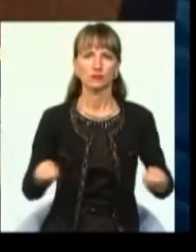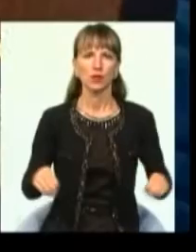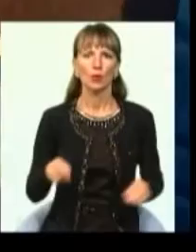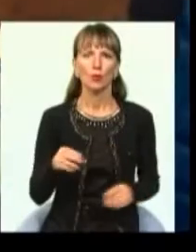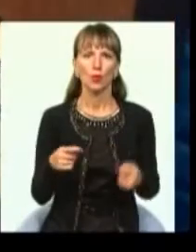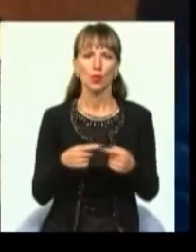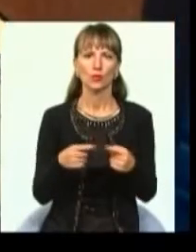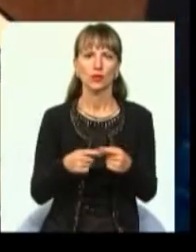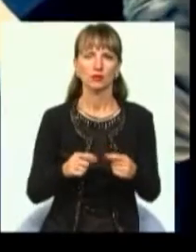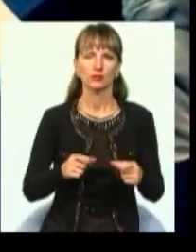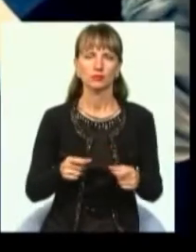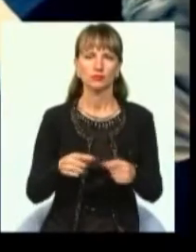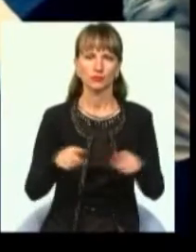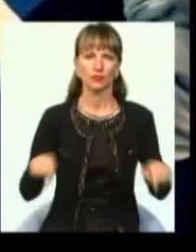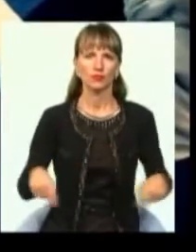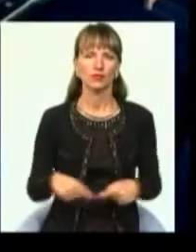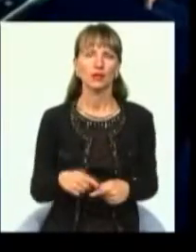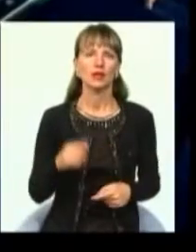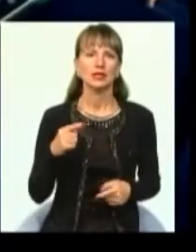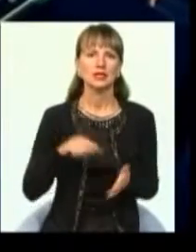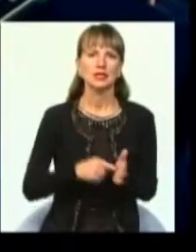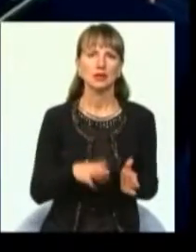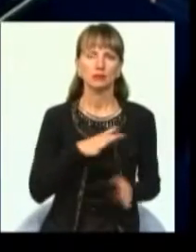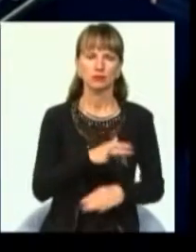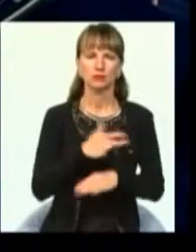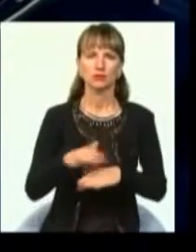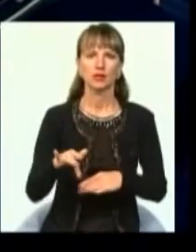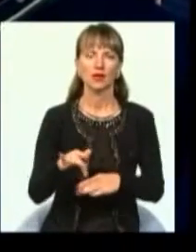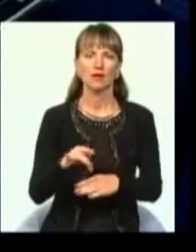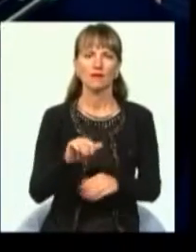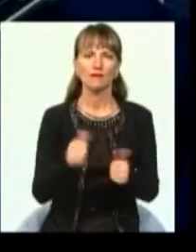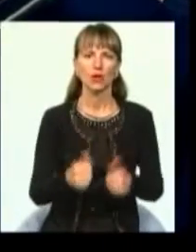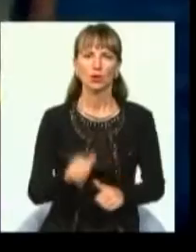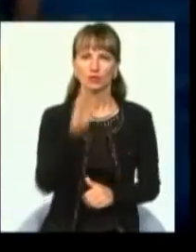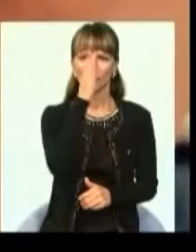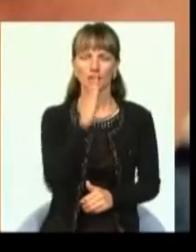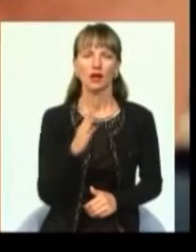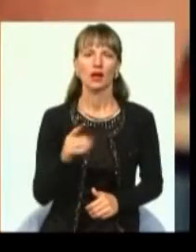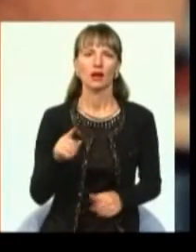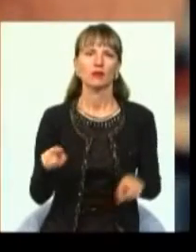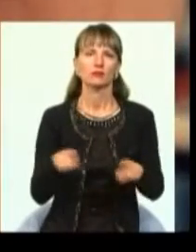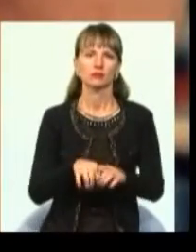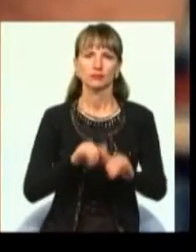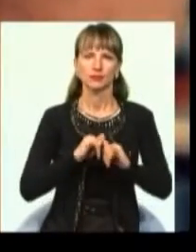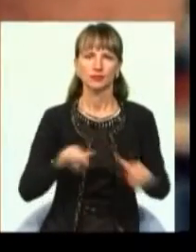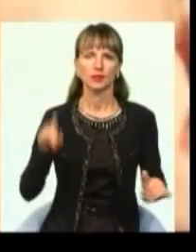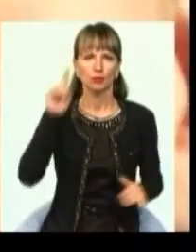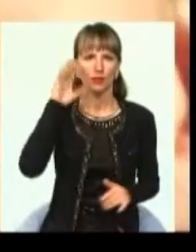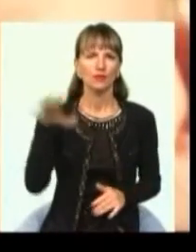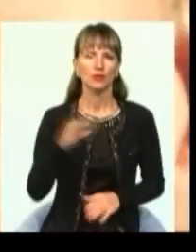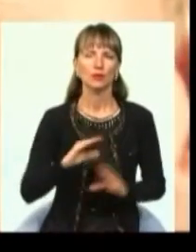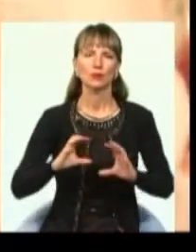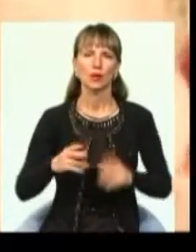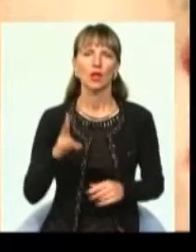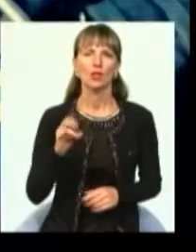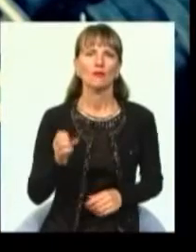кутах шахівниці. Метою гри було знищити фігурки противника. Така гра швидко набувала популярності по всьому світу. Однак в